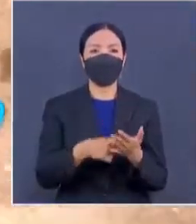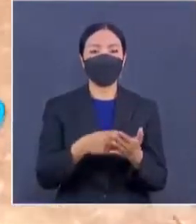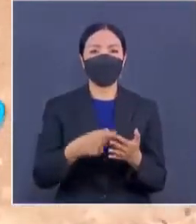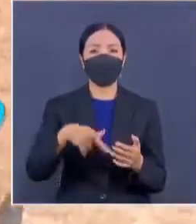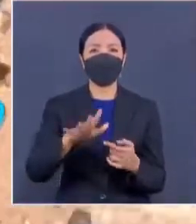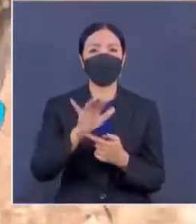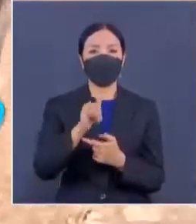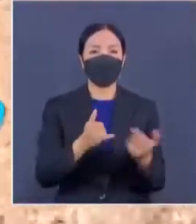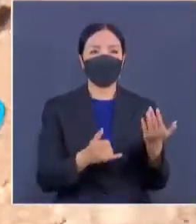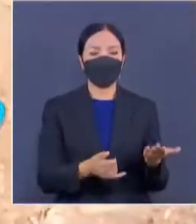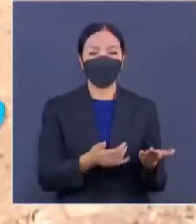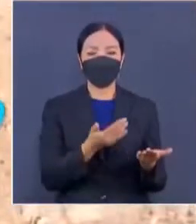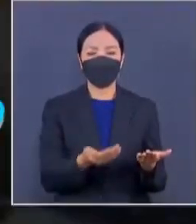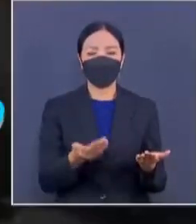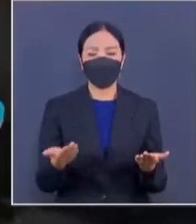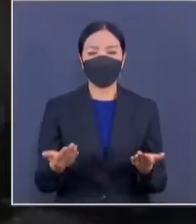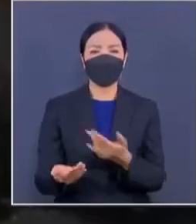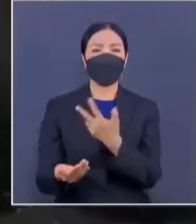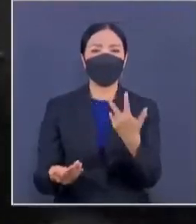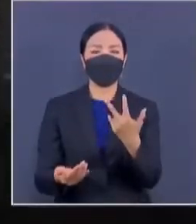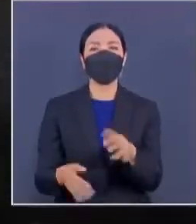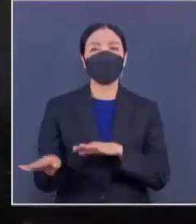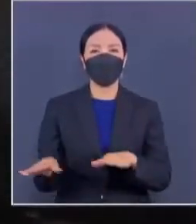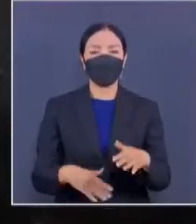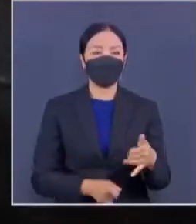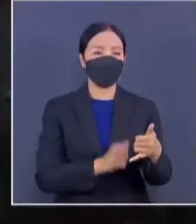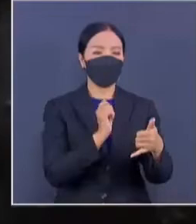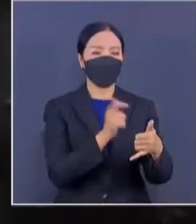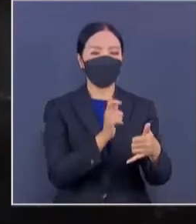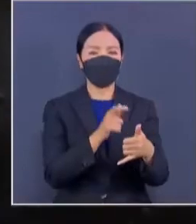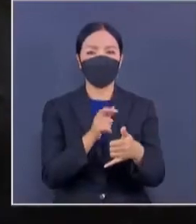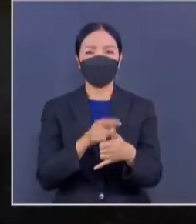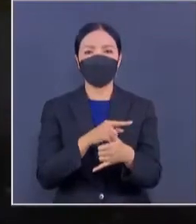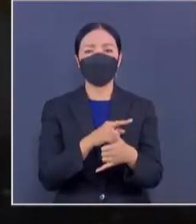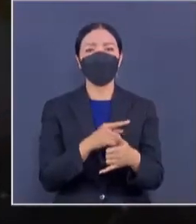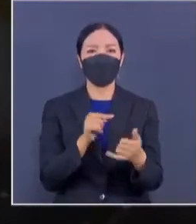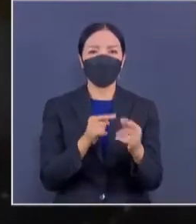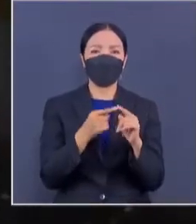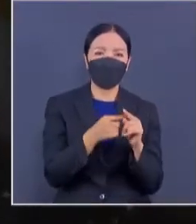ที่จะเยียวยาและชดเชยให้กับผู้บาดเจ็บและผู้เสียชีวิตทุกรายครับ